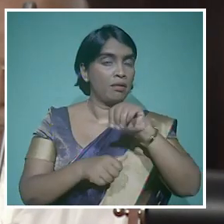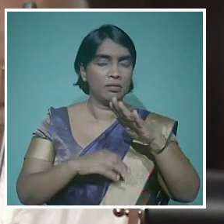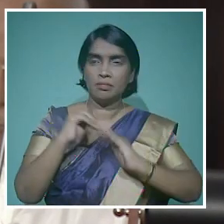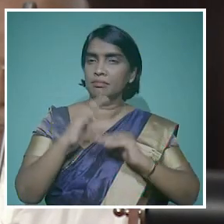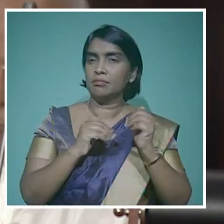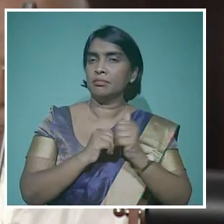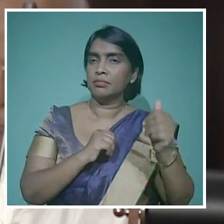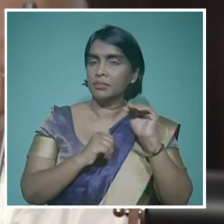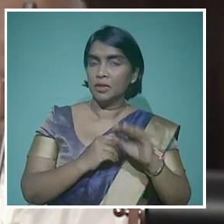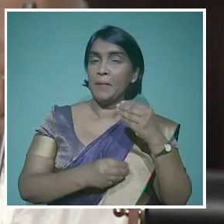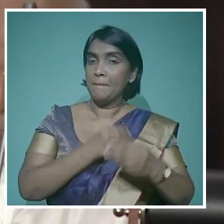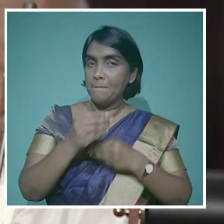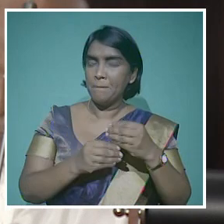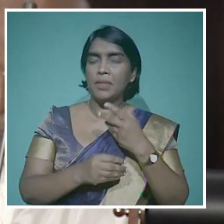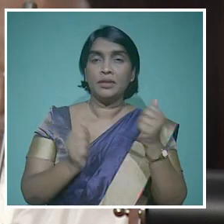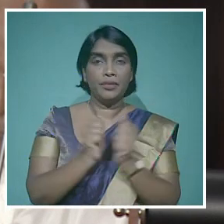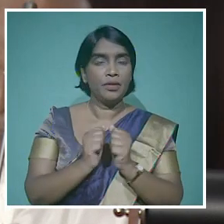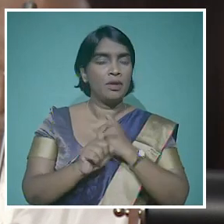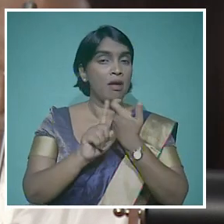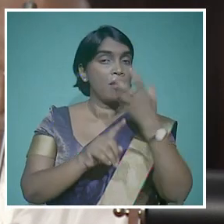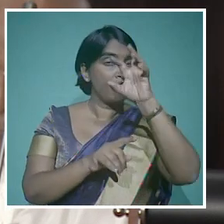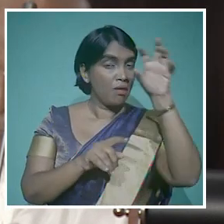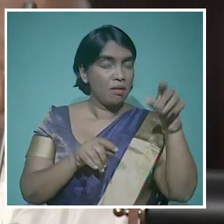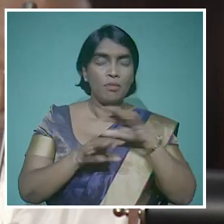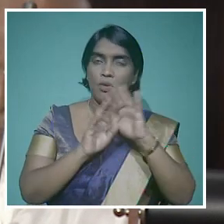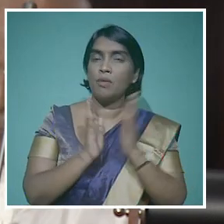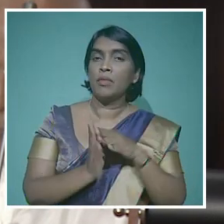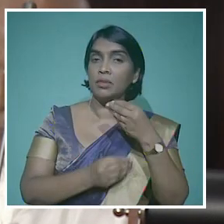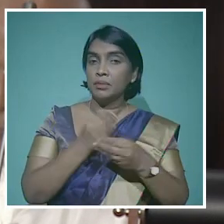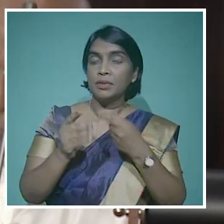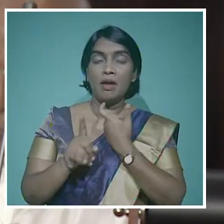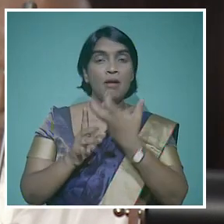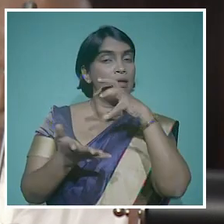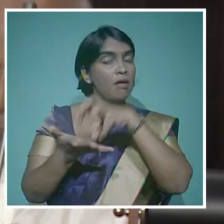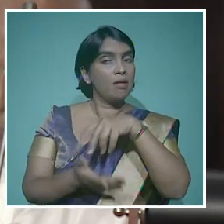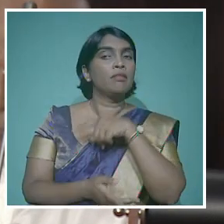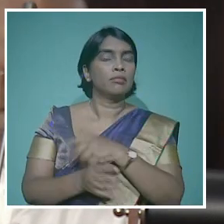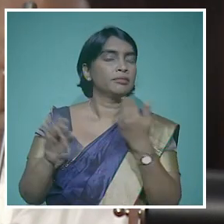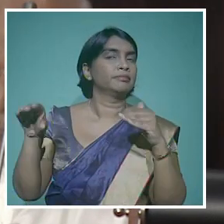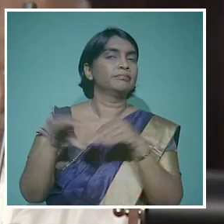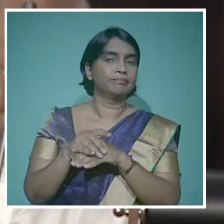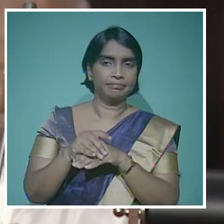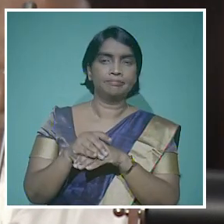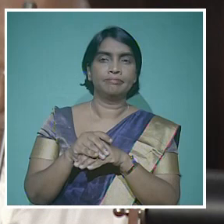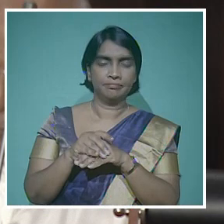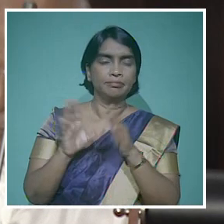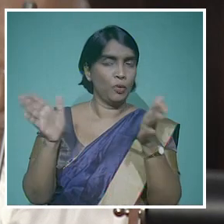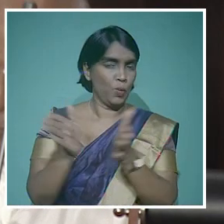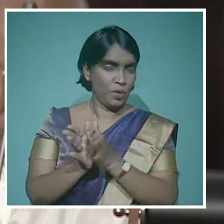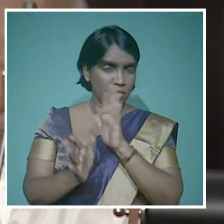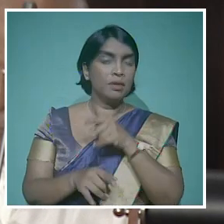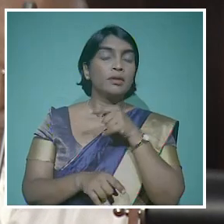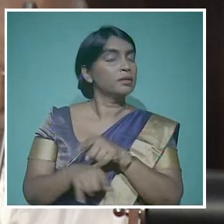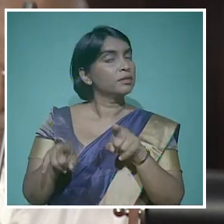ක්‍රියාත්මක වන ආයෝජන හා කර්මාන්ත කලාපයන්ද මේ නව ආර්ථික කලාප වැඩසටහන් යටතේ පැමිණෙනු ඇති අතර